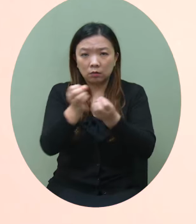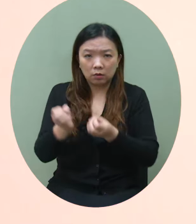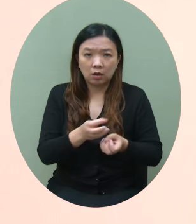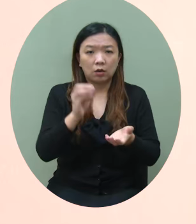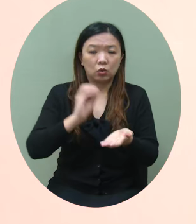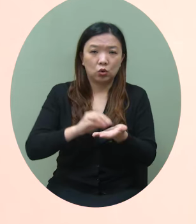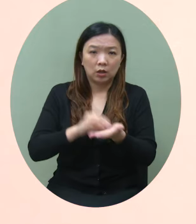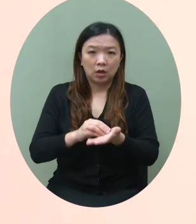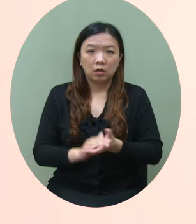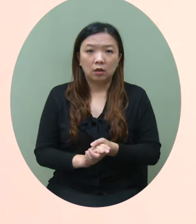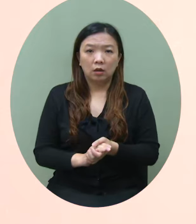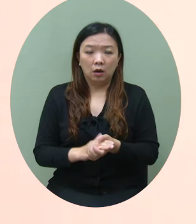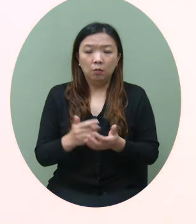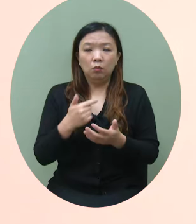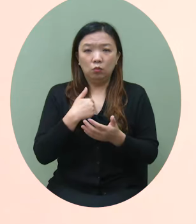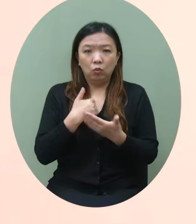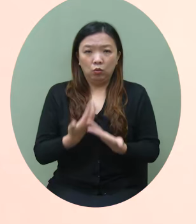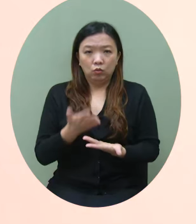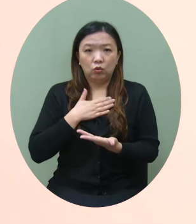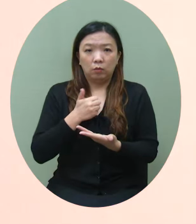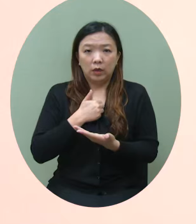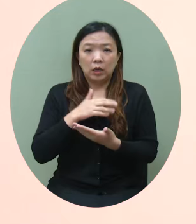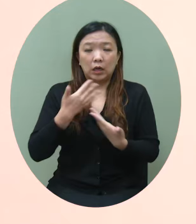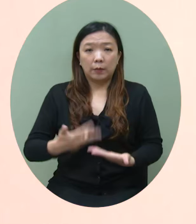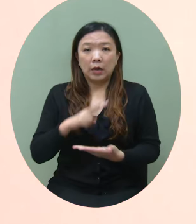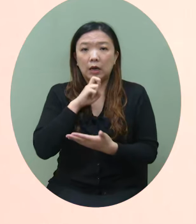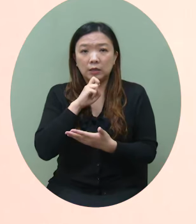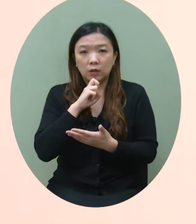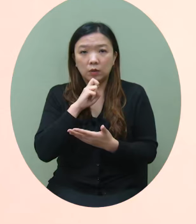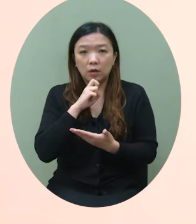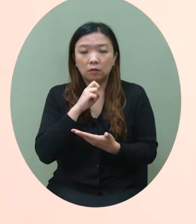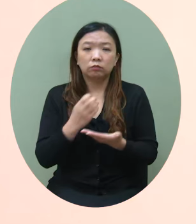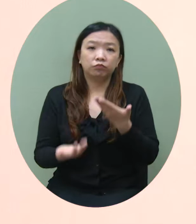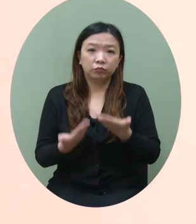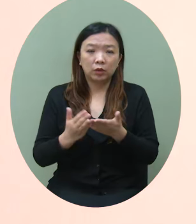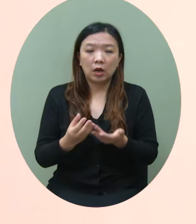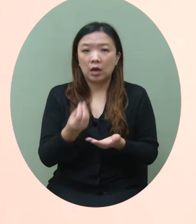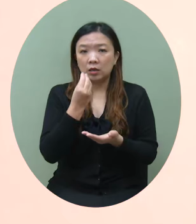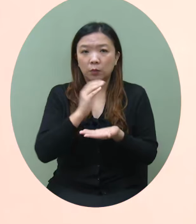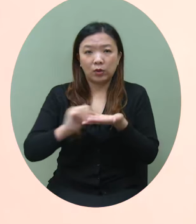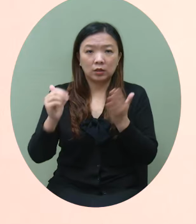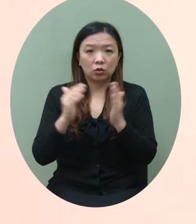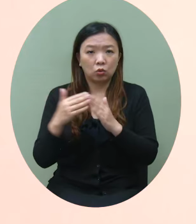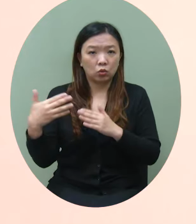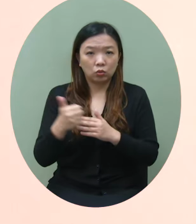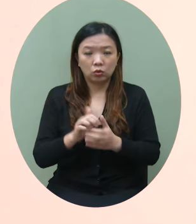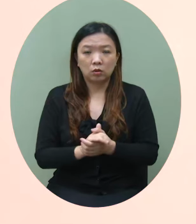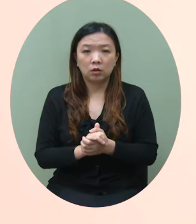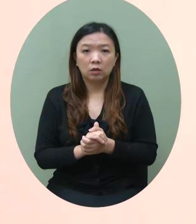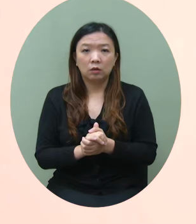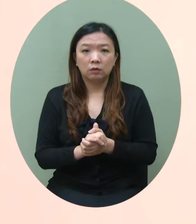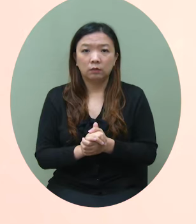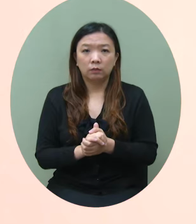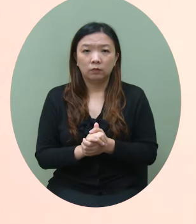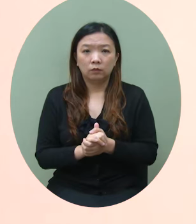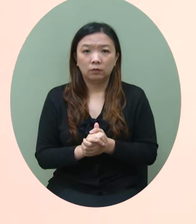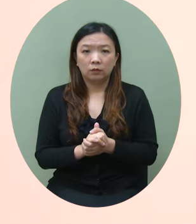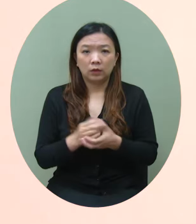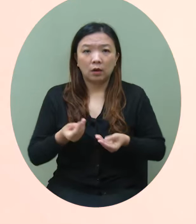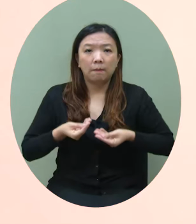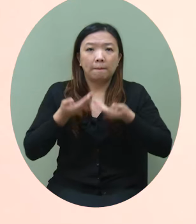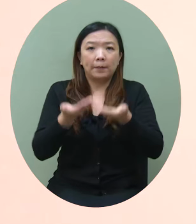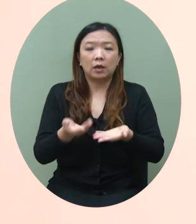所以我也可以預告今天下午,我相信食物球衛生局局長會來交